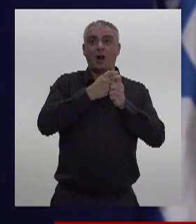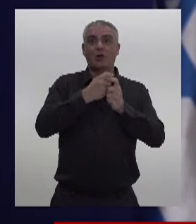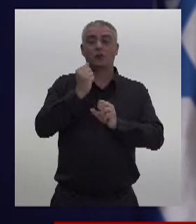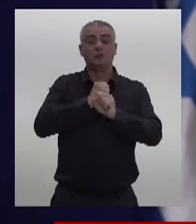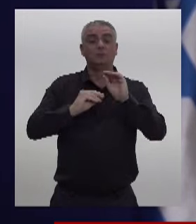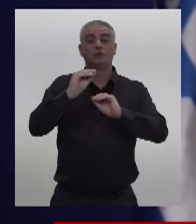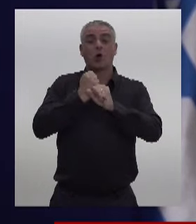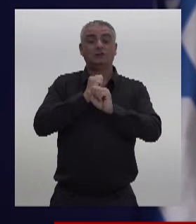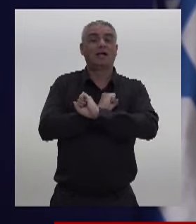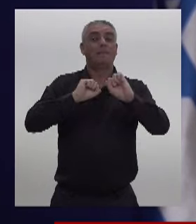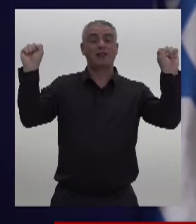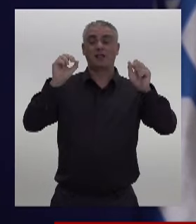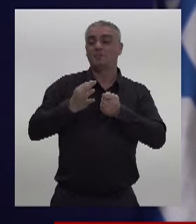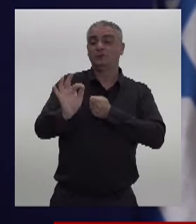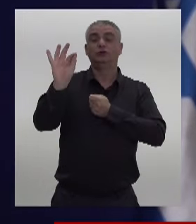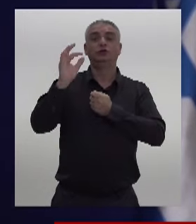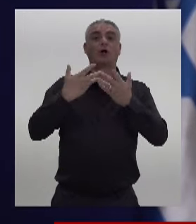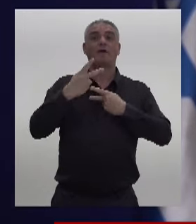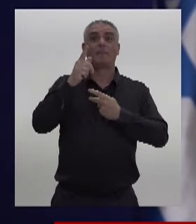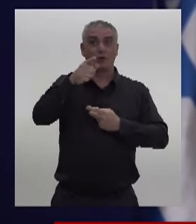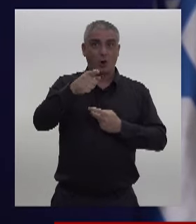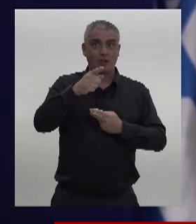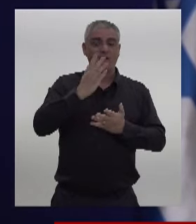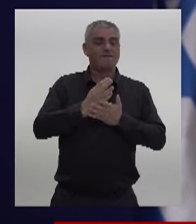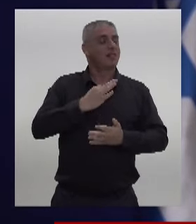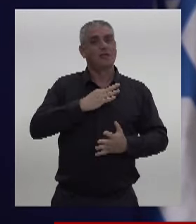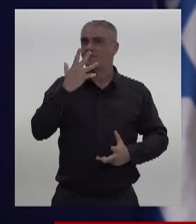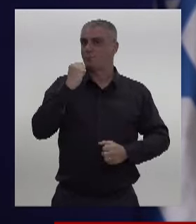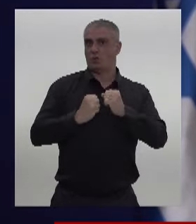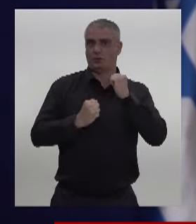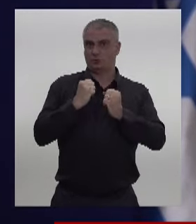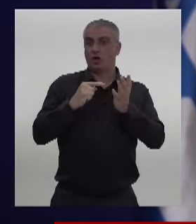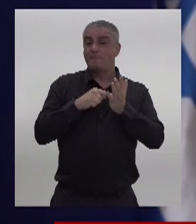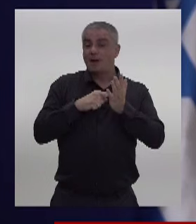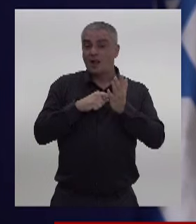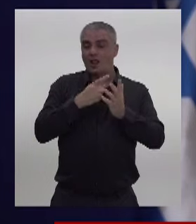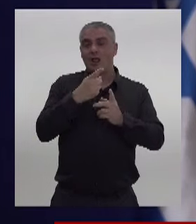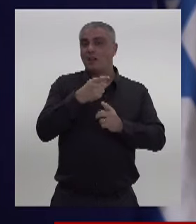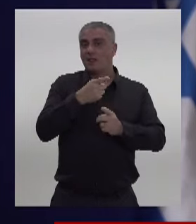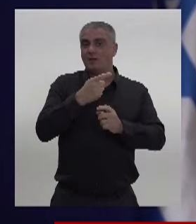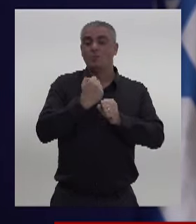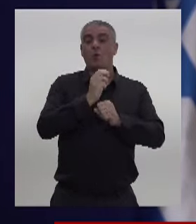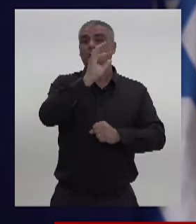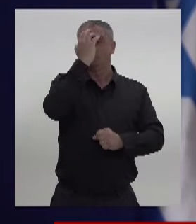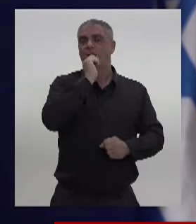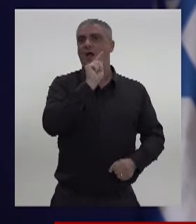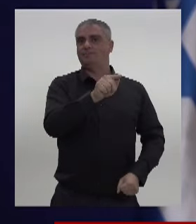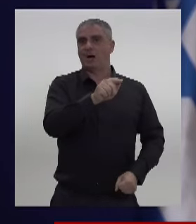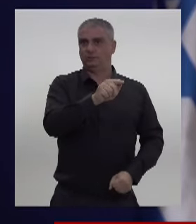מטענים שורף בית החולים הזה נפגע קשות כתוצאה מתוך כתוצאה מפעולת